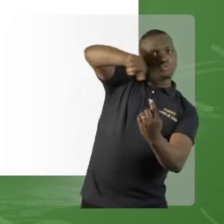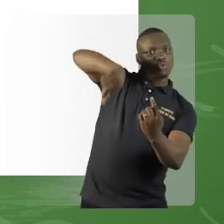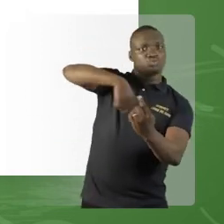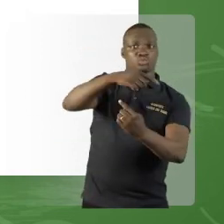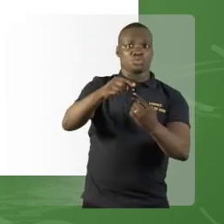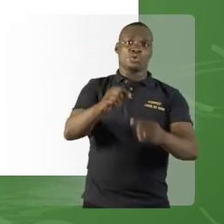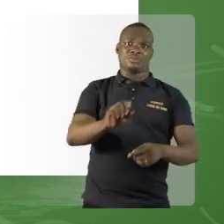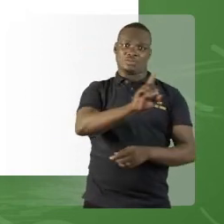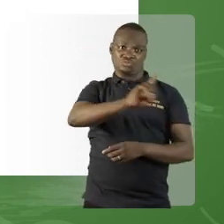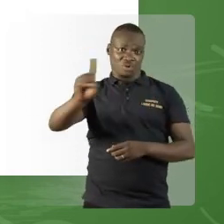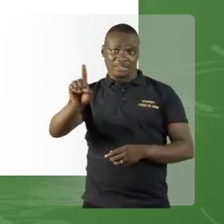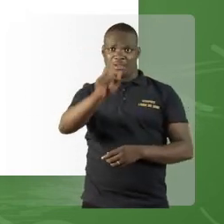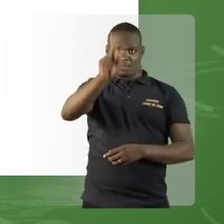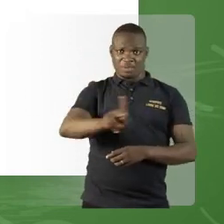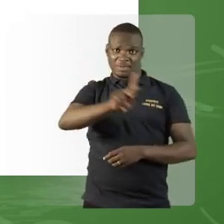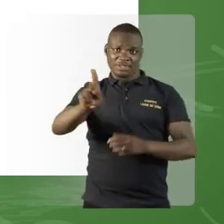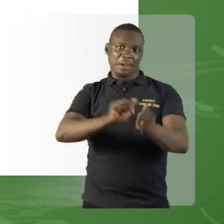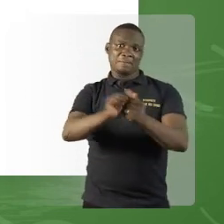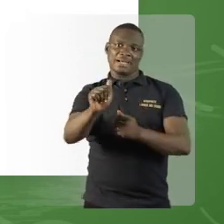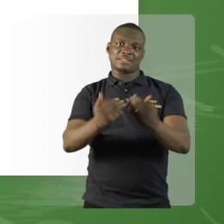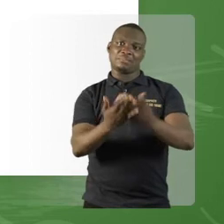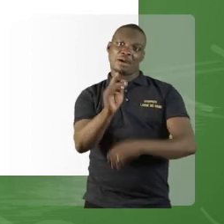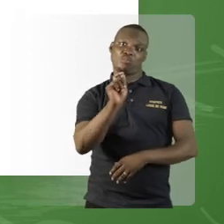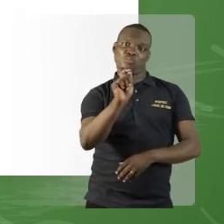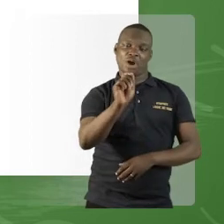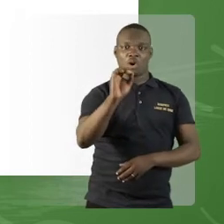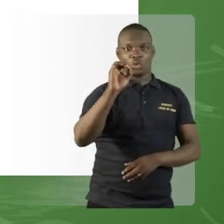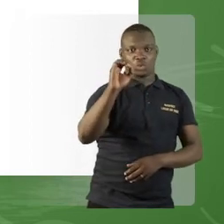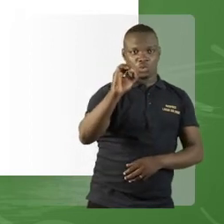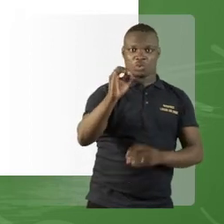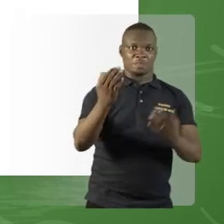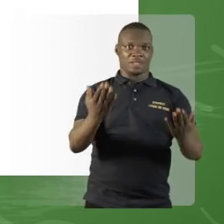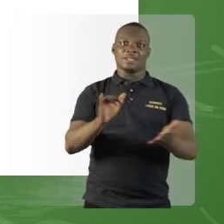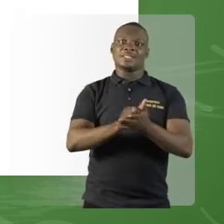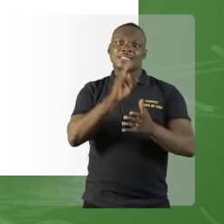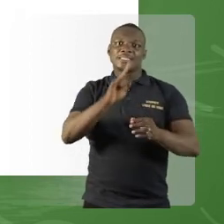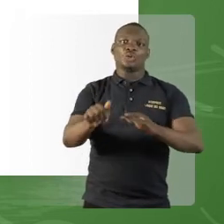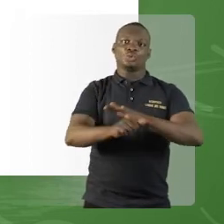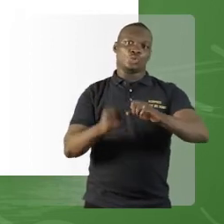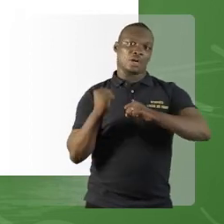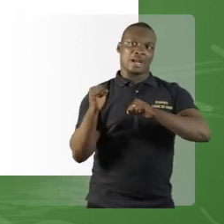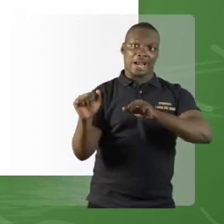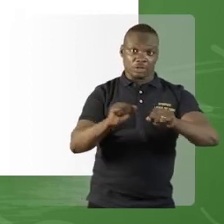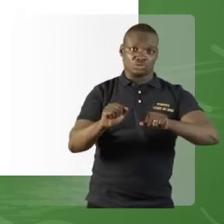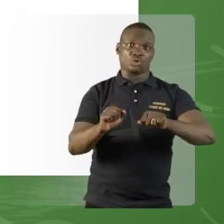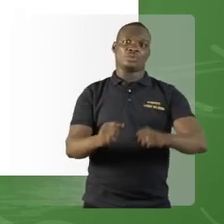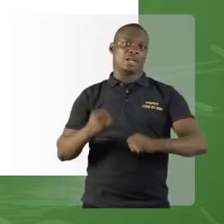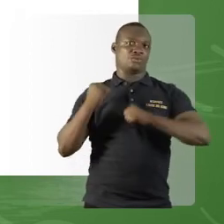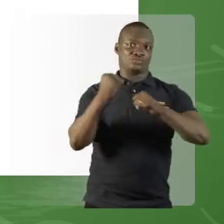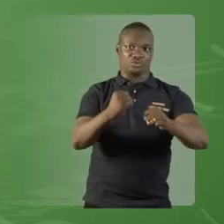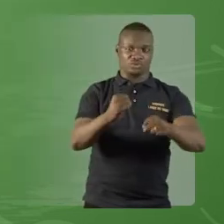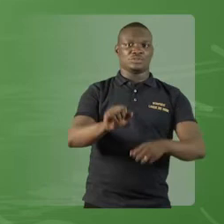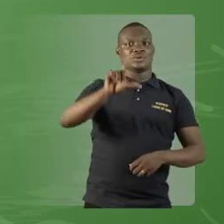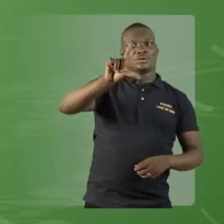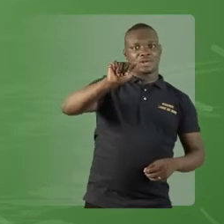la roue et qui passe par un point O, et cela sous l'action d'une force qui est la force de la